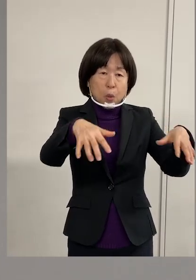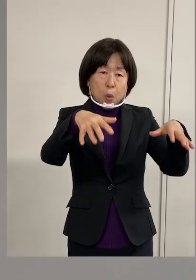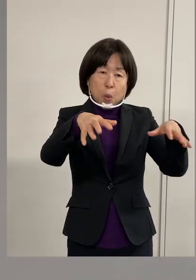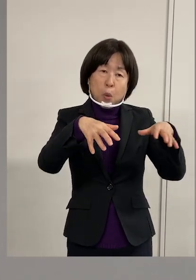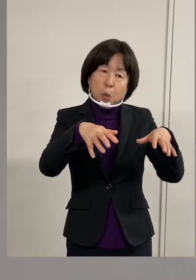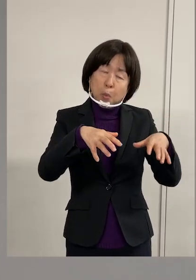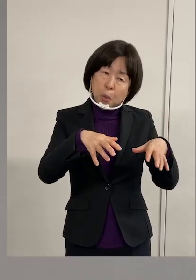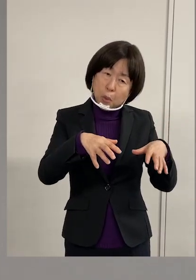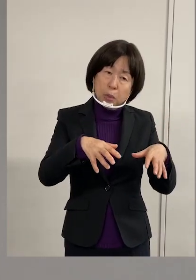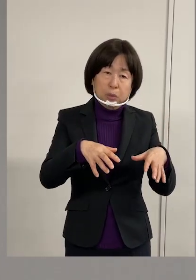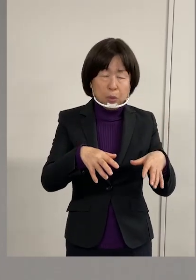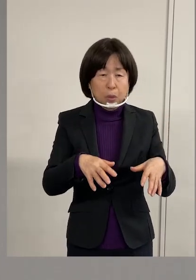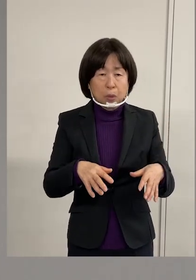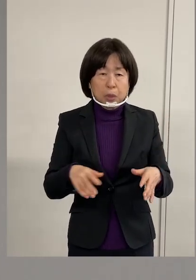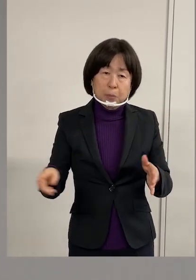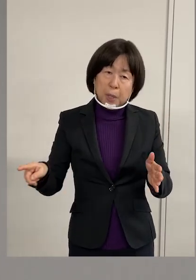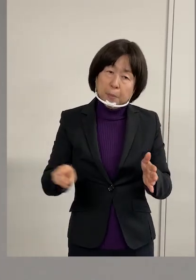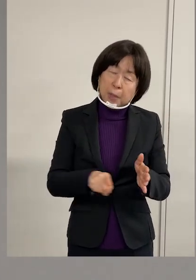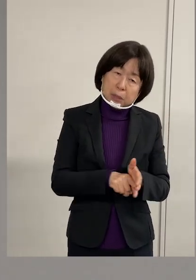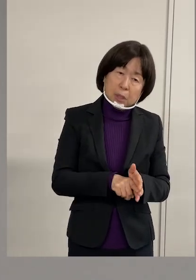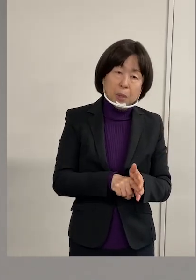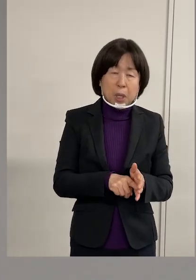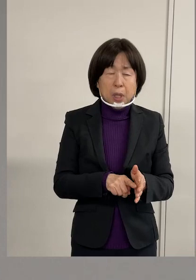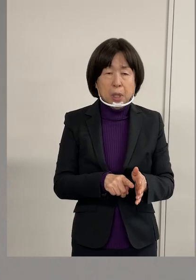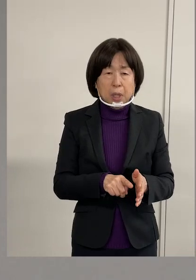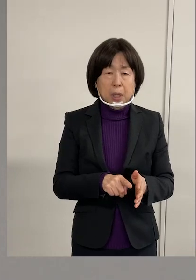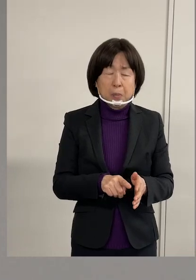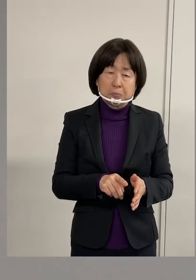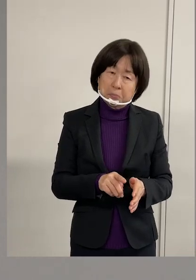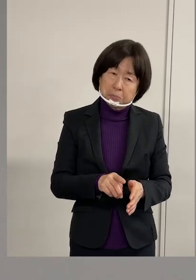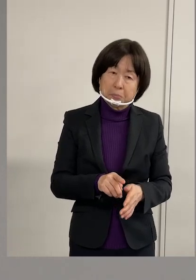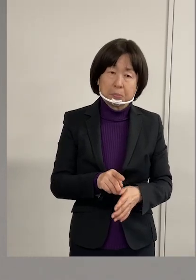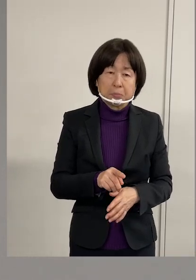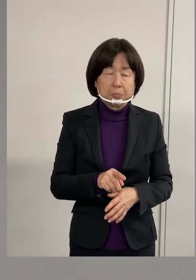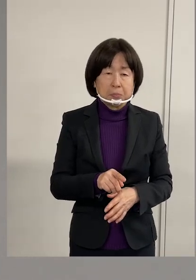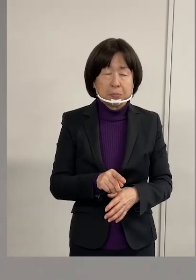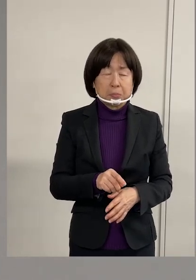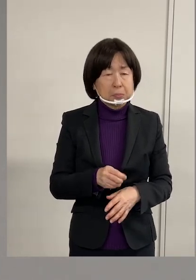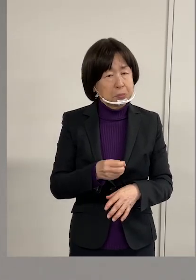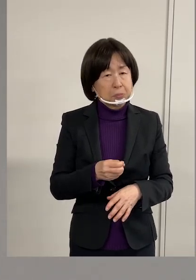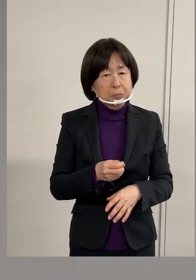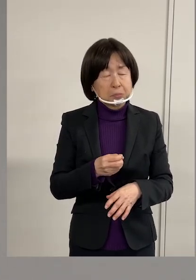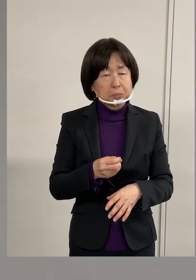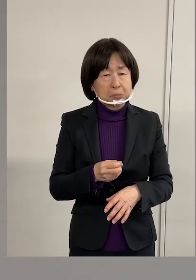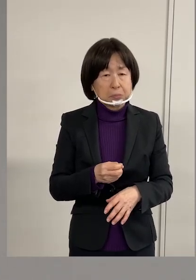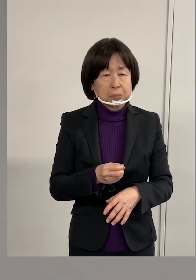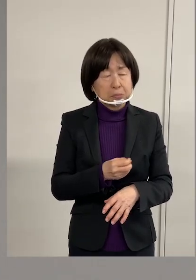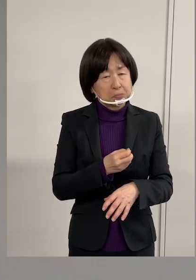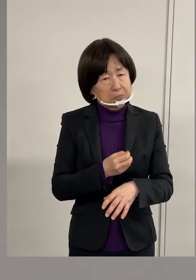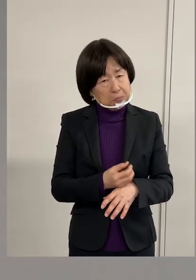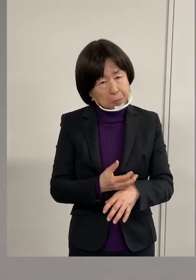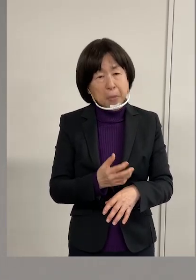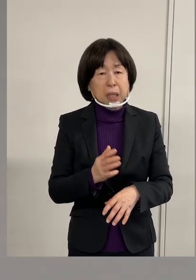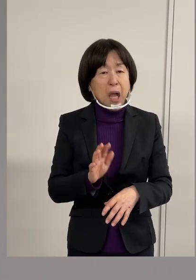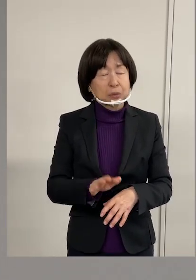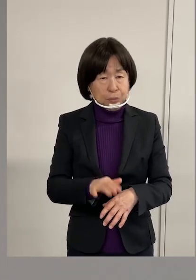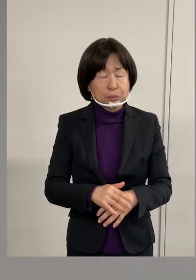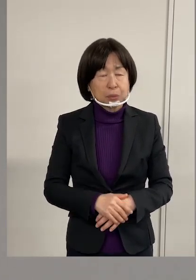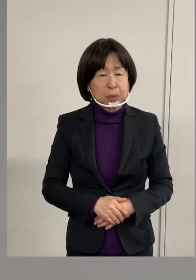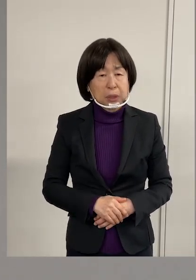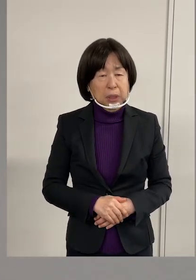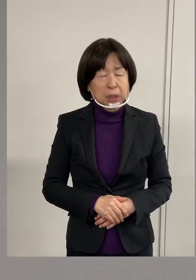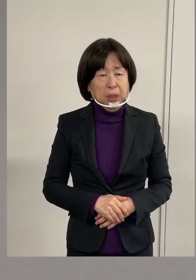ったので、どういう組み合わせ等を考えていくかということもあるので、その方針のあり方については、